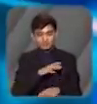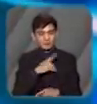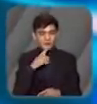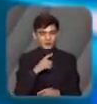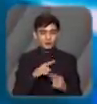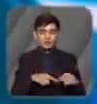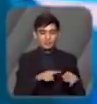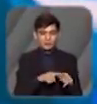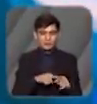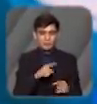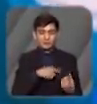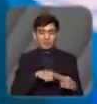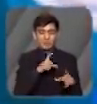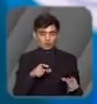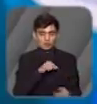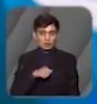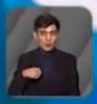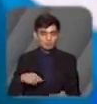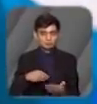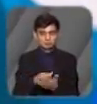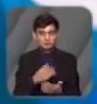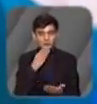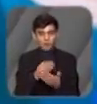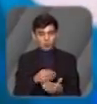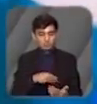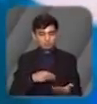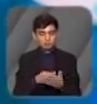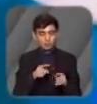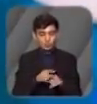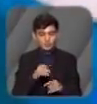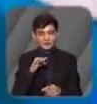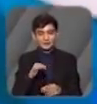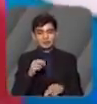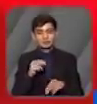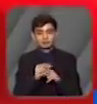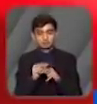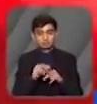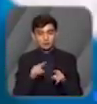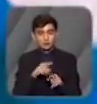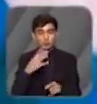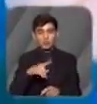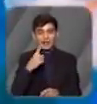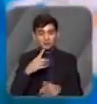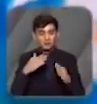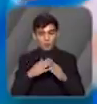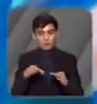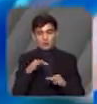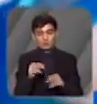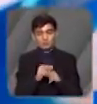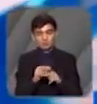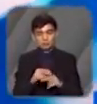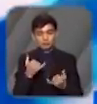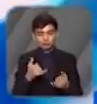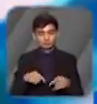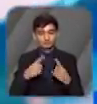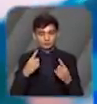кәсіпкерлердің кәдесі екен. Яғни қаланың меценаттары өз қалталарынан қомақты қаржы шығарып, 41 үйдің сыртқы келбетін қазіргі заманға